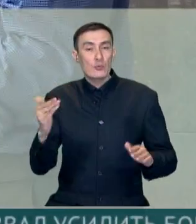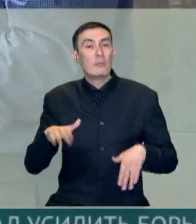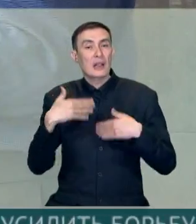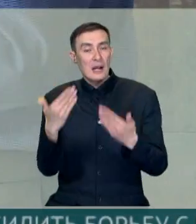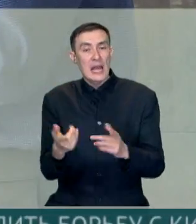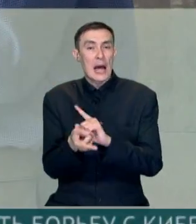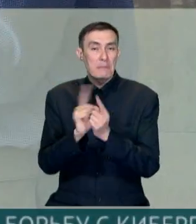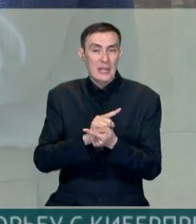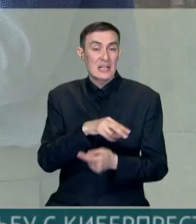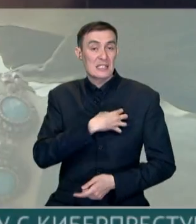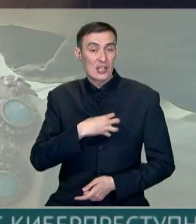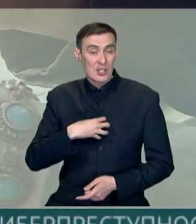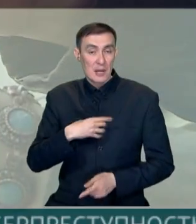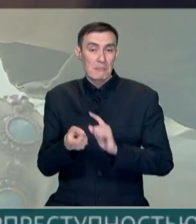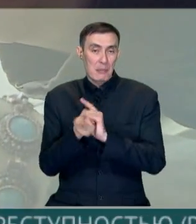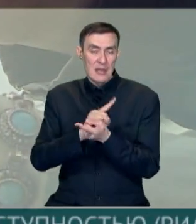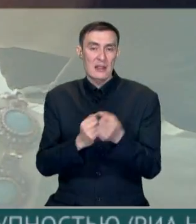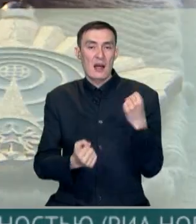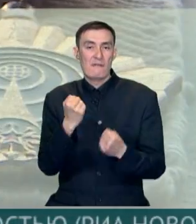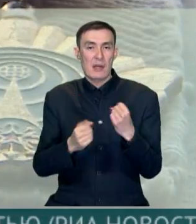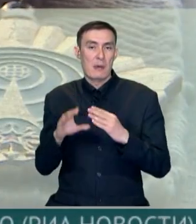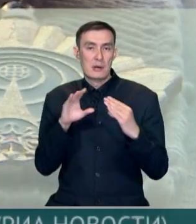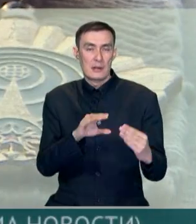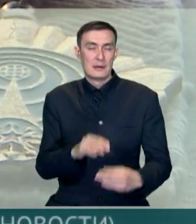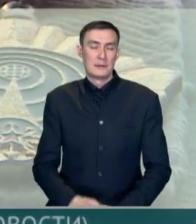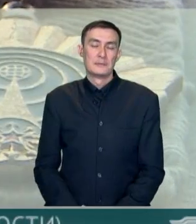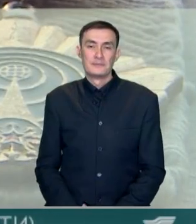предлагали обменять коллекцию на автомобиль.